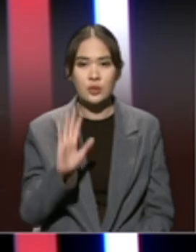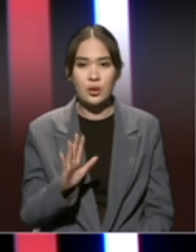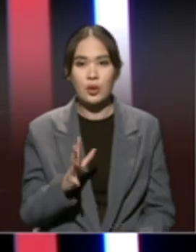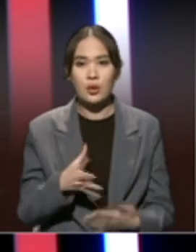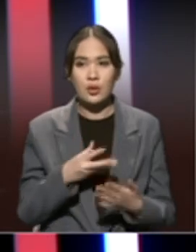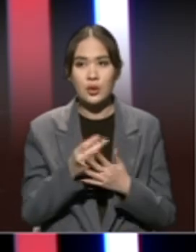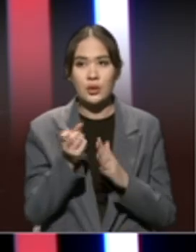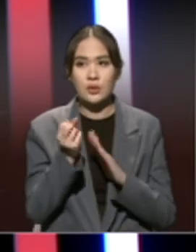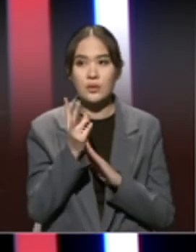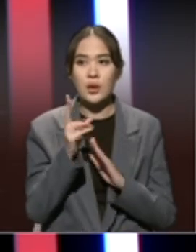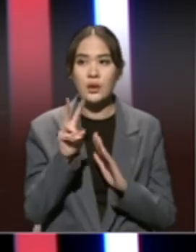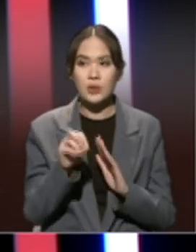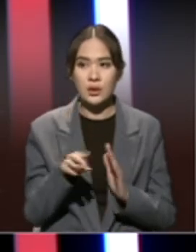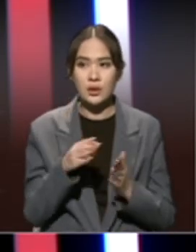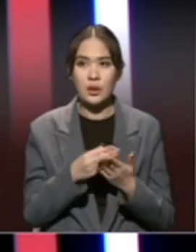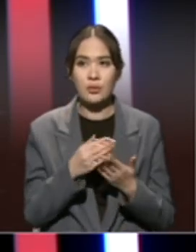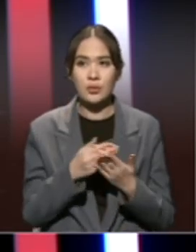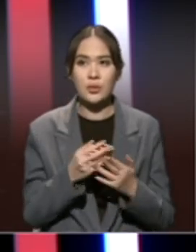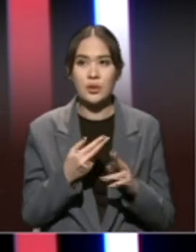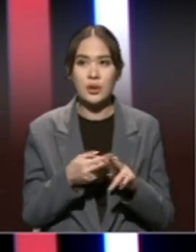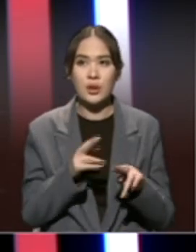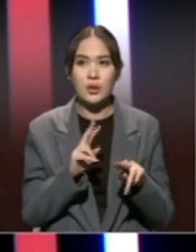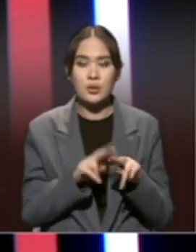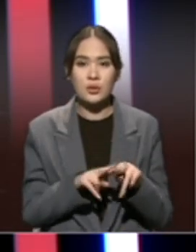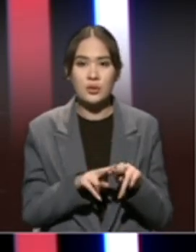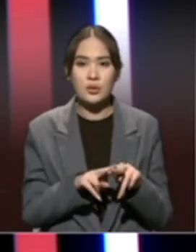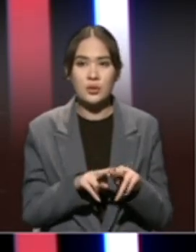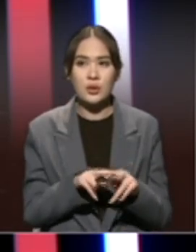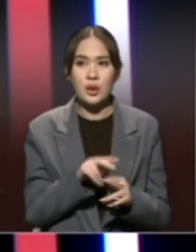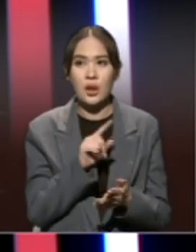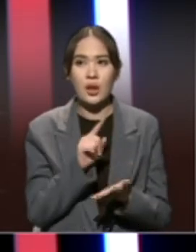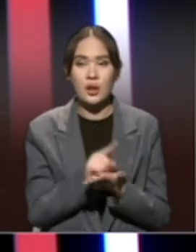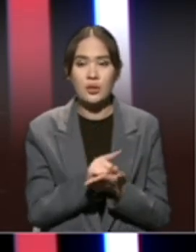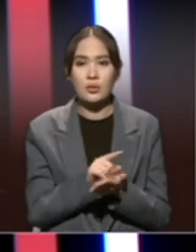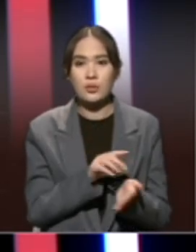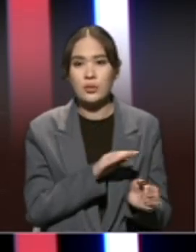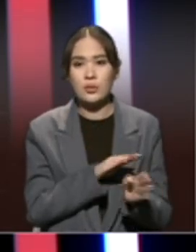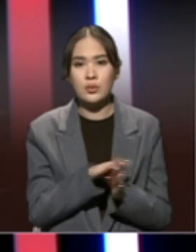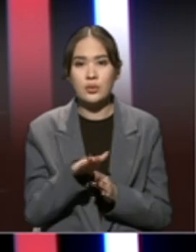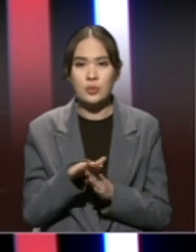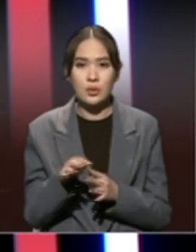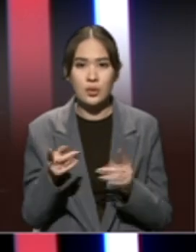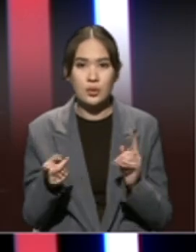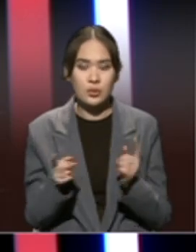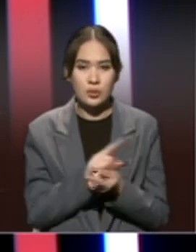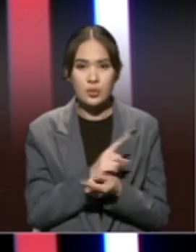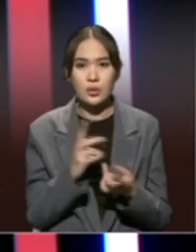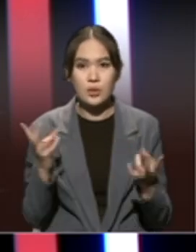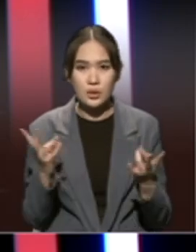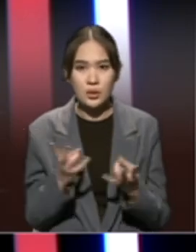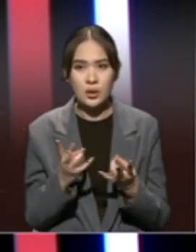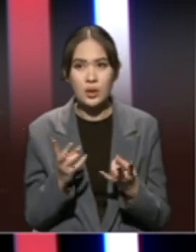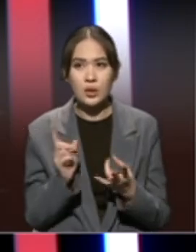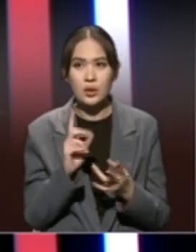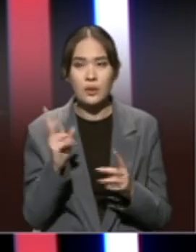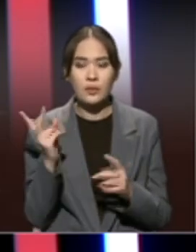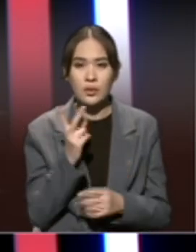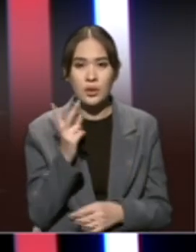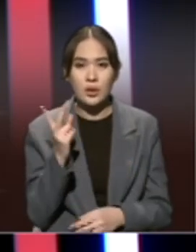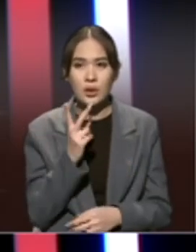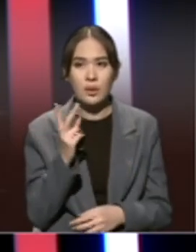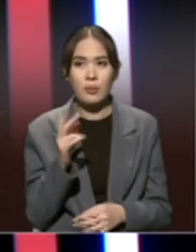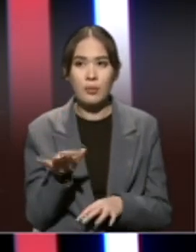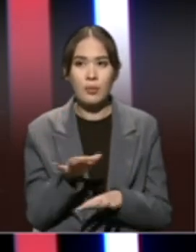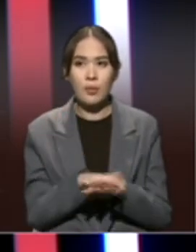жыл бойы, 12 жыл қалсаңыз мысалға. Осы бір талапты өзгертетін уақыт келген сияқты менің ойымша. Талап екінші деңгейлі банктер. Ерқанат,